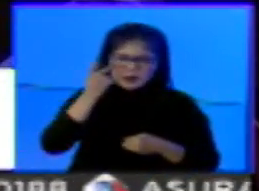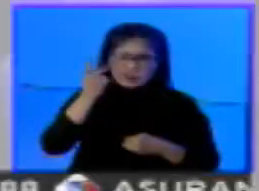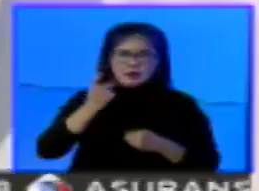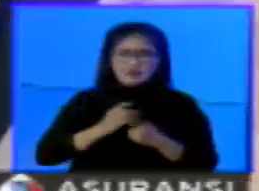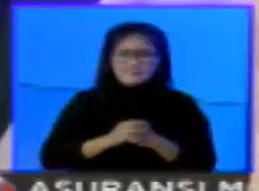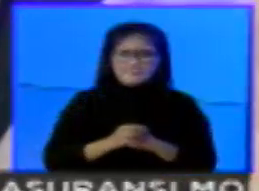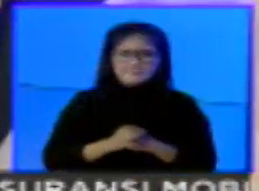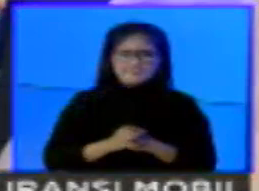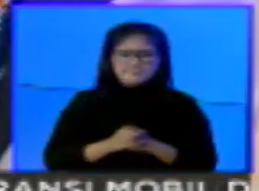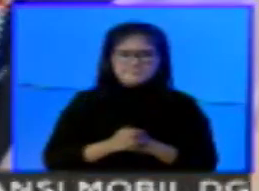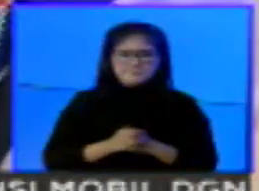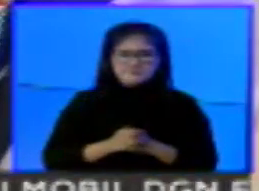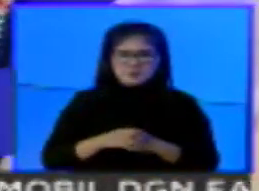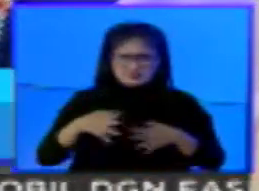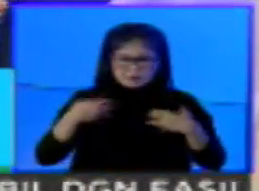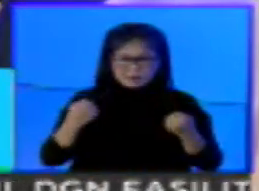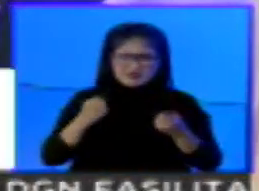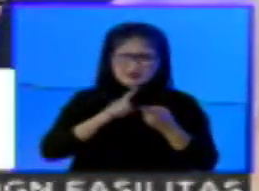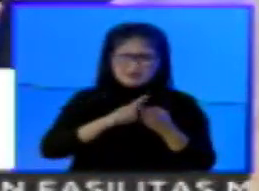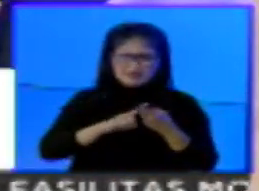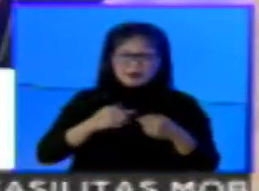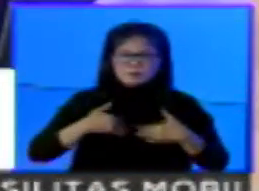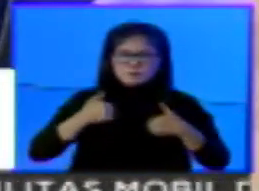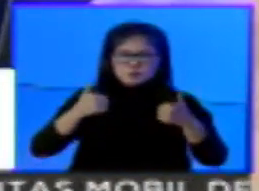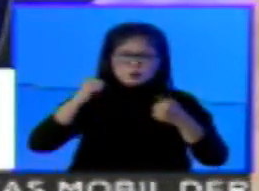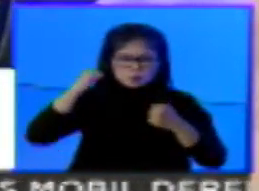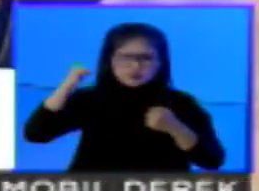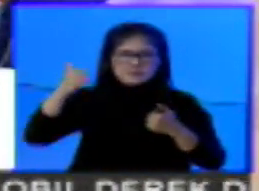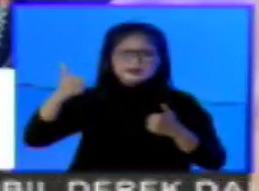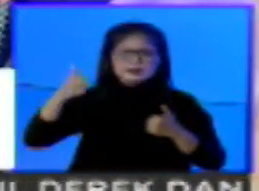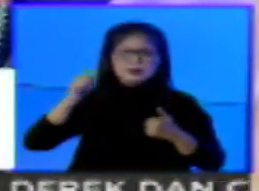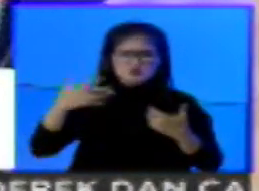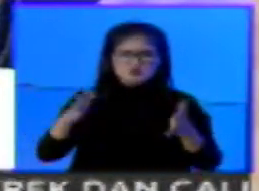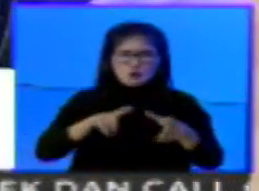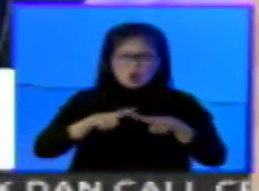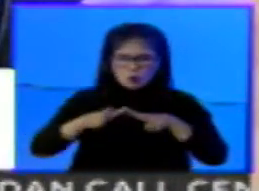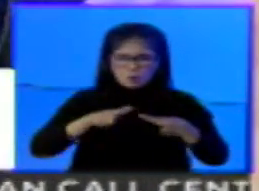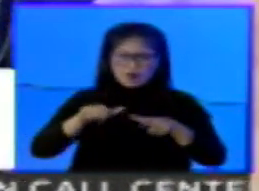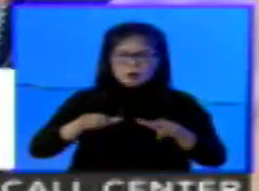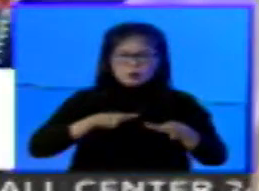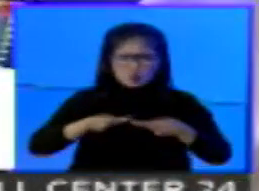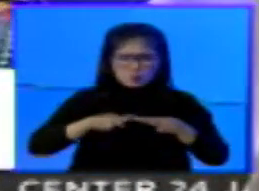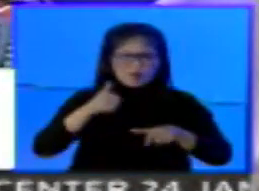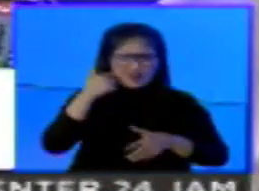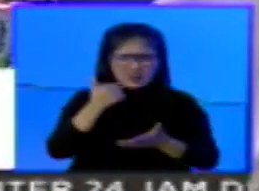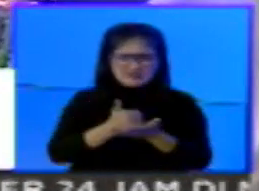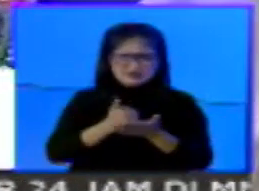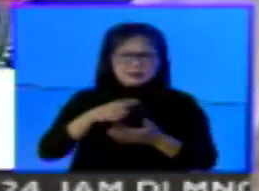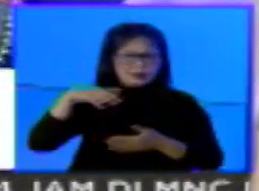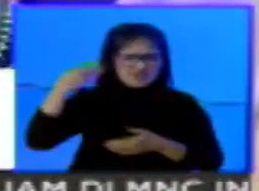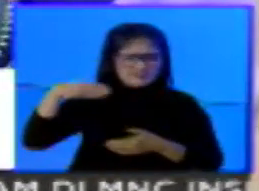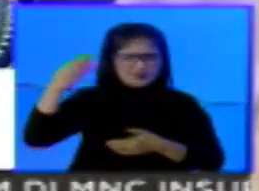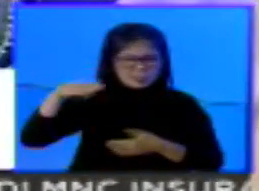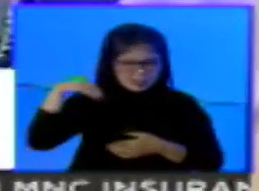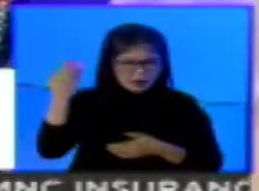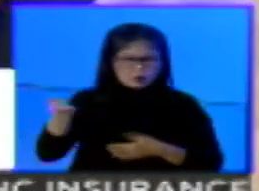jaga. Semoga teman-teman saya juga bisa sukses ke depannya habis lomba ini, terus lomba ini juga bisa diadakan setiap tahun, sama